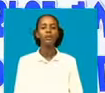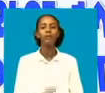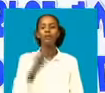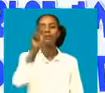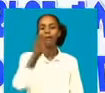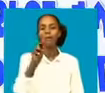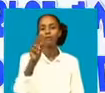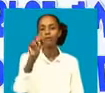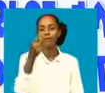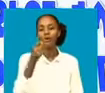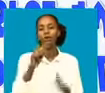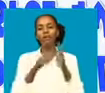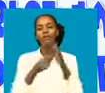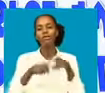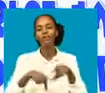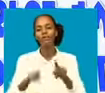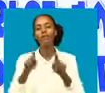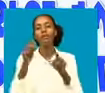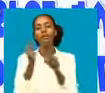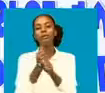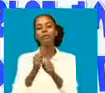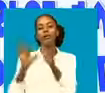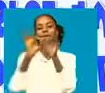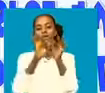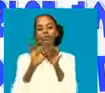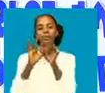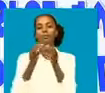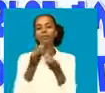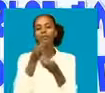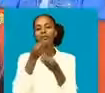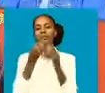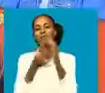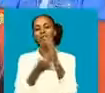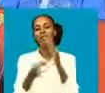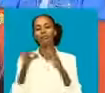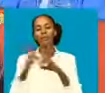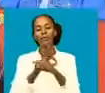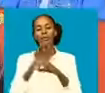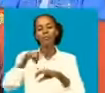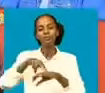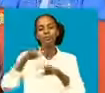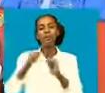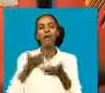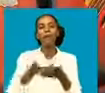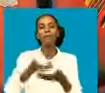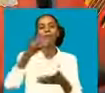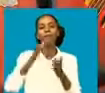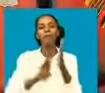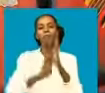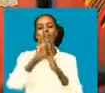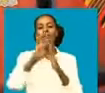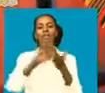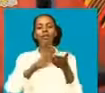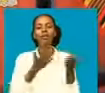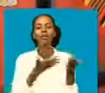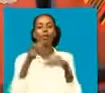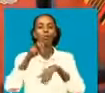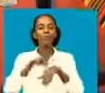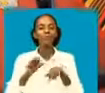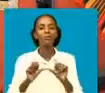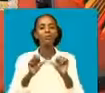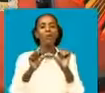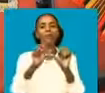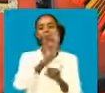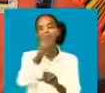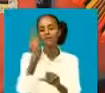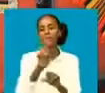የዳሞታ የወላይታ ገበሬዎች ህብረት ስራ ዩኒየን የምግብ ዘይት ፋብሪካን ለማቋቋም የሚያስችል ካፒታል ማሳደጊያ ጥናት ማቅረቡ ወቅታዊና ዘላቂ